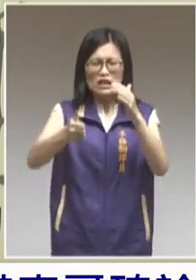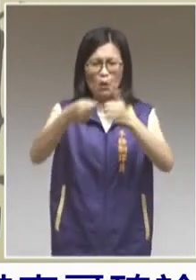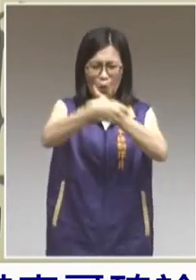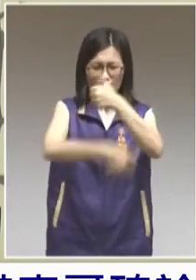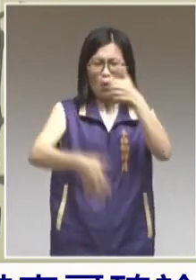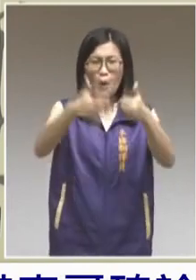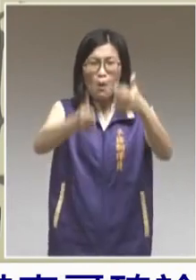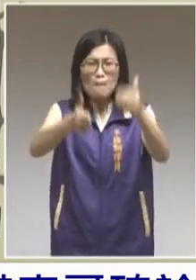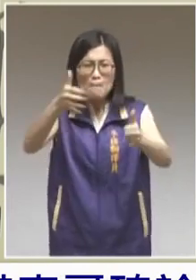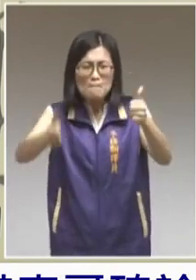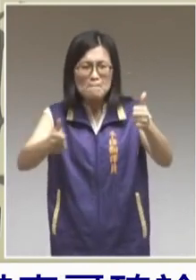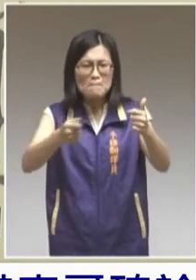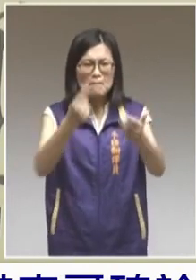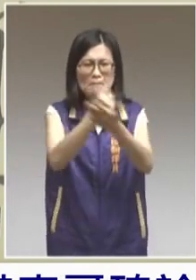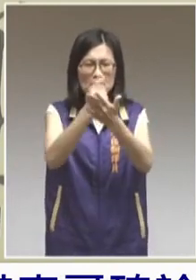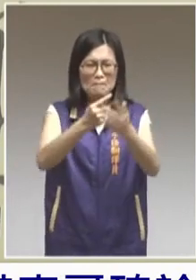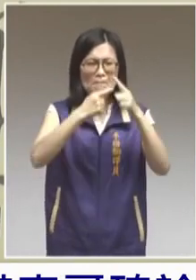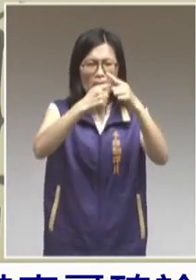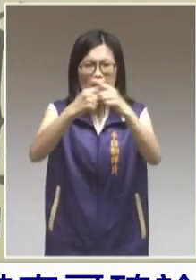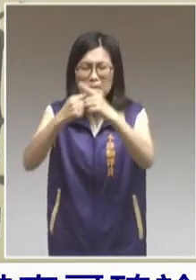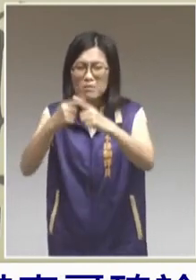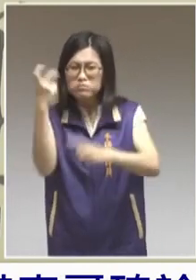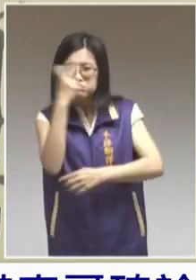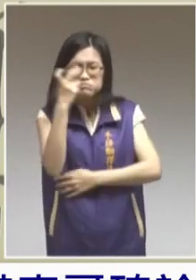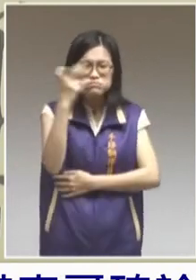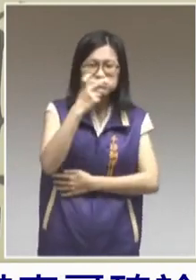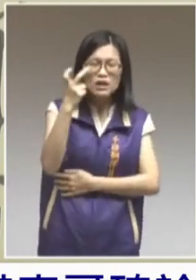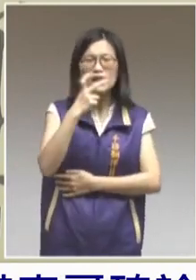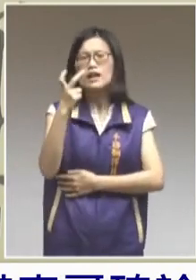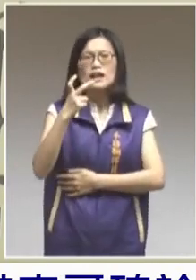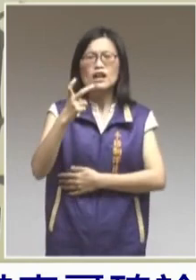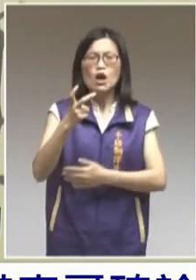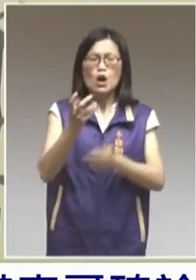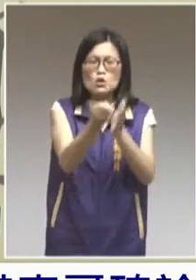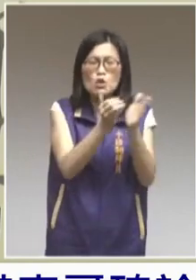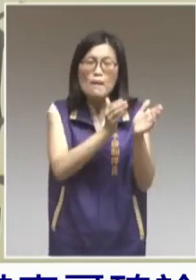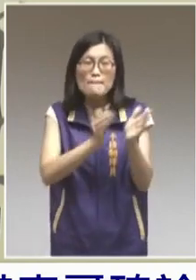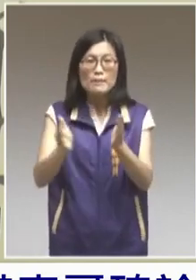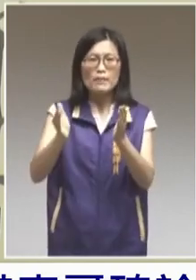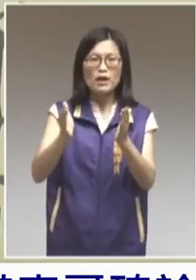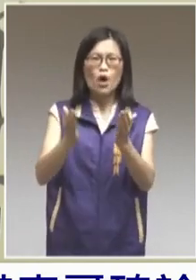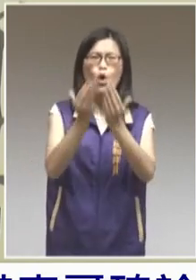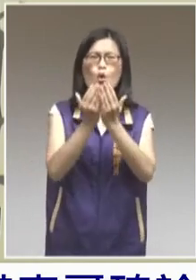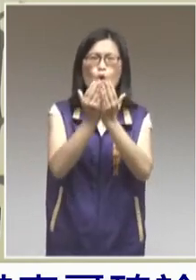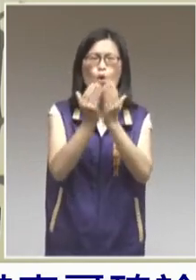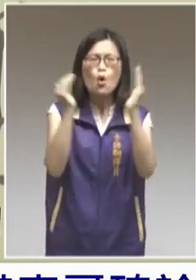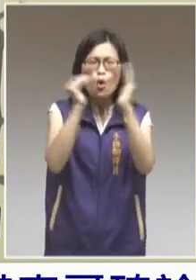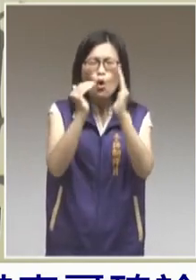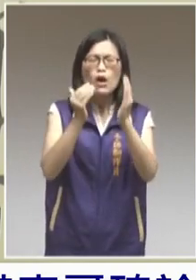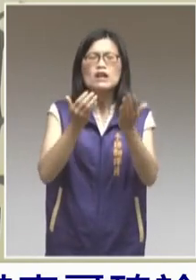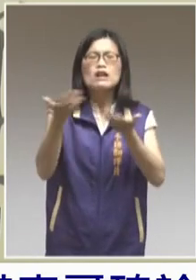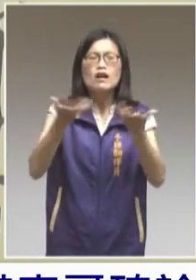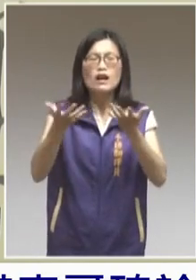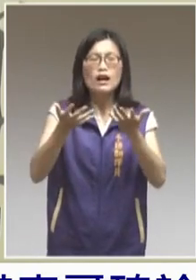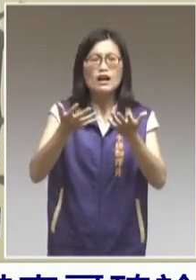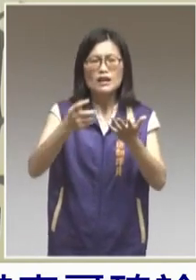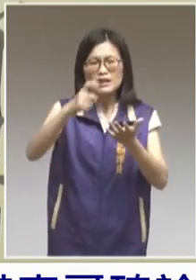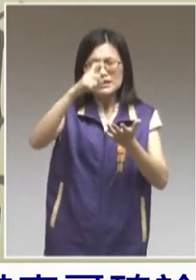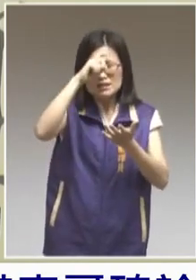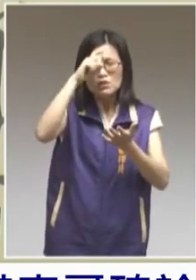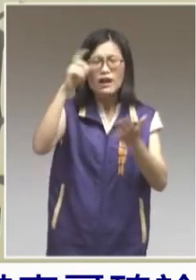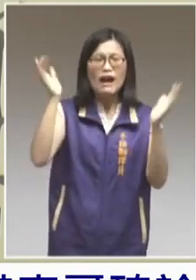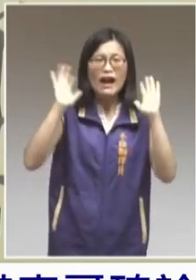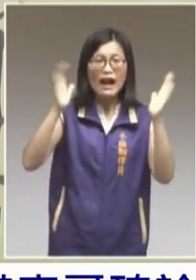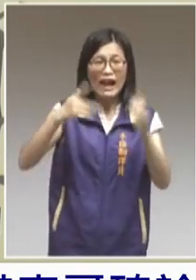啊，拢去好好啊，即摆开始咧准备开学的代志，吼，那所以嘛，拜托讲咱的小朋友，第一工上课的时